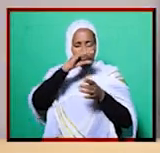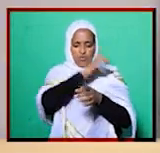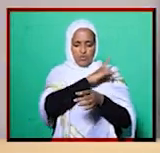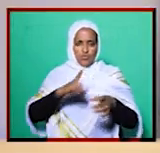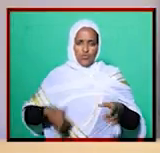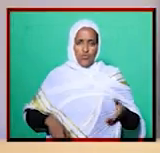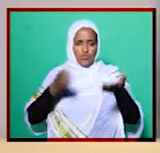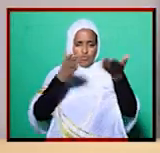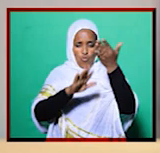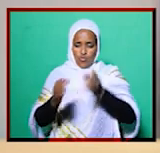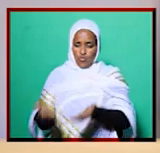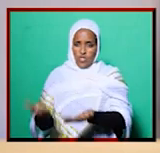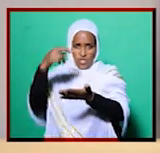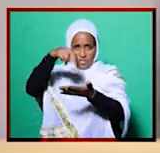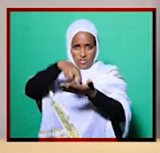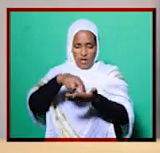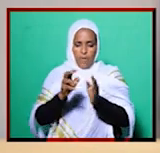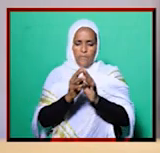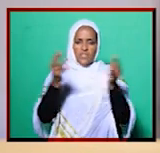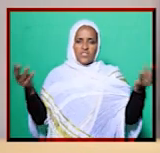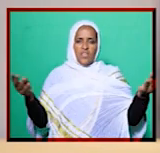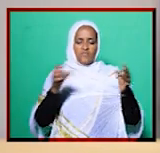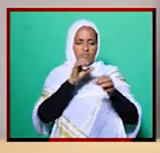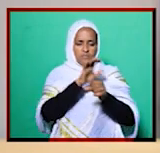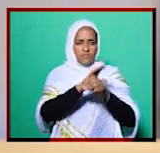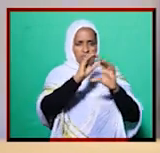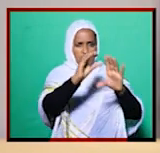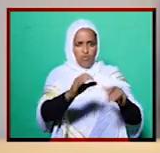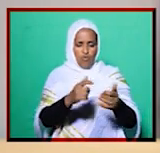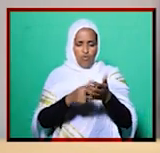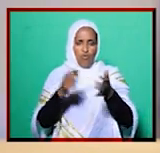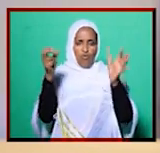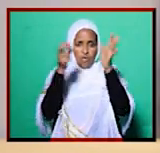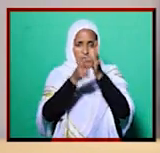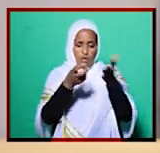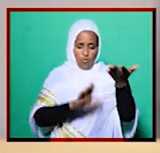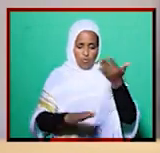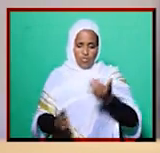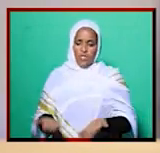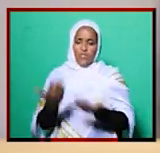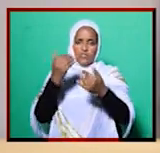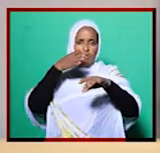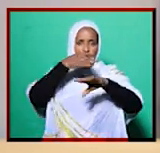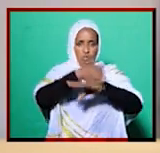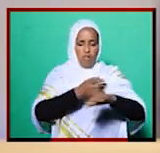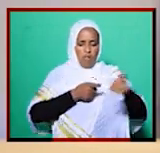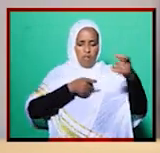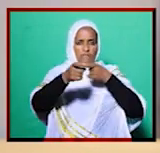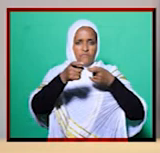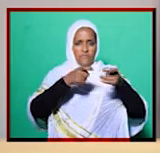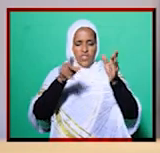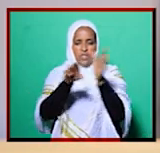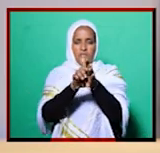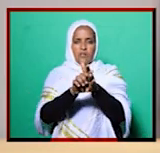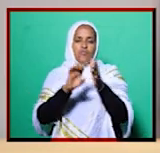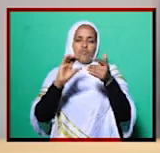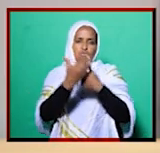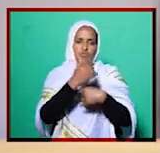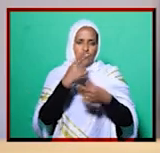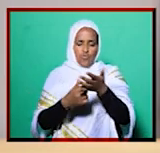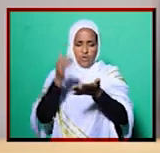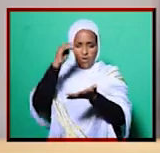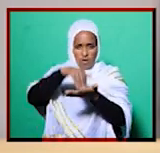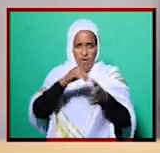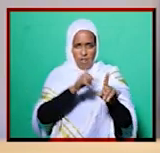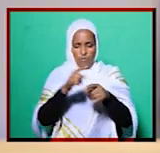ክርስቶስ ሙቶ ከተነሳ በኋላ እኮ 40 ቀን መጻፈ ኪዳንን አስተምሯል ወንጌል ሙተን ሙታን ከተነሳን በኋላም የምንተዳደርበት ህግ